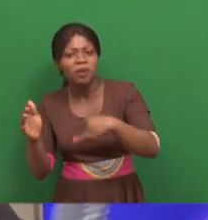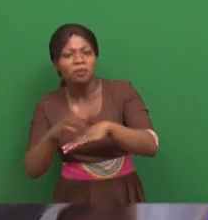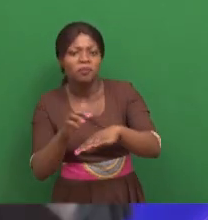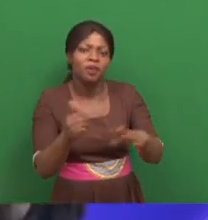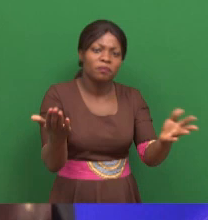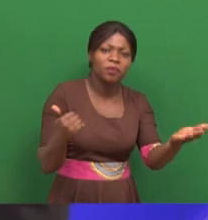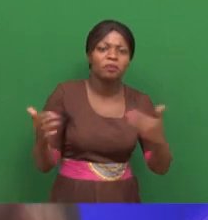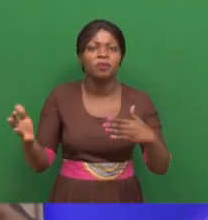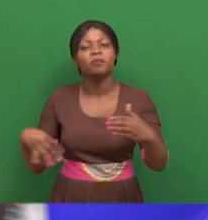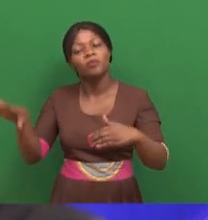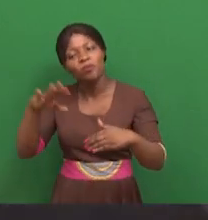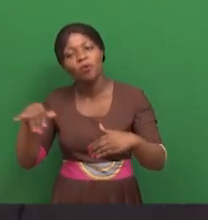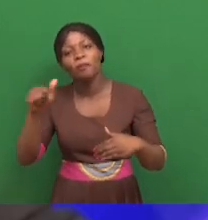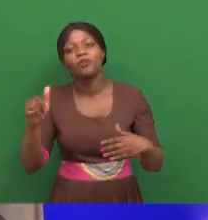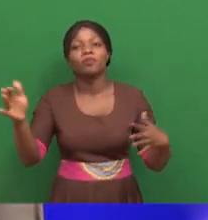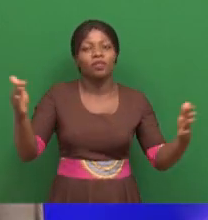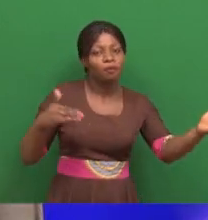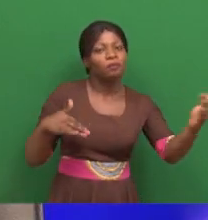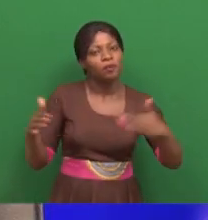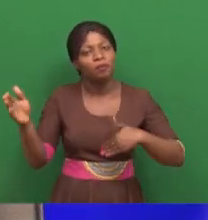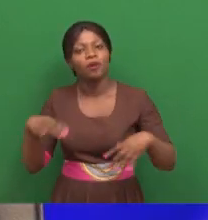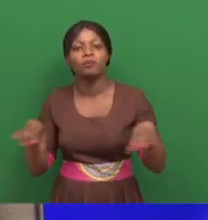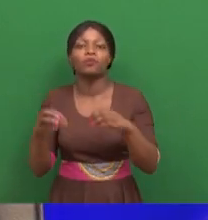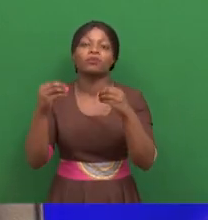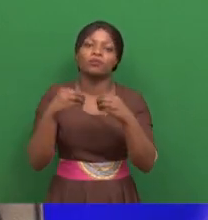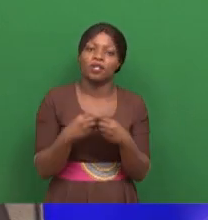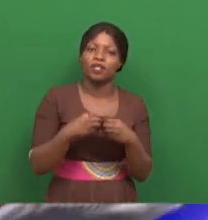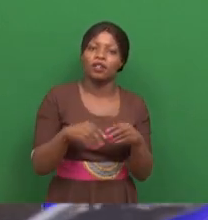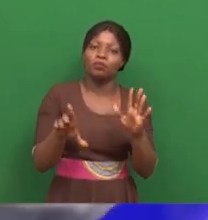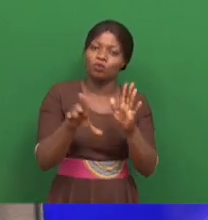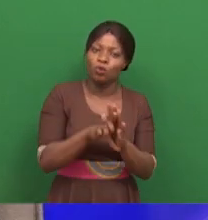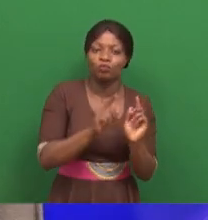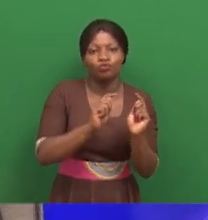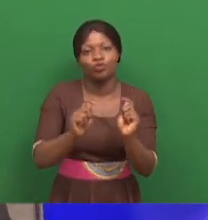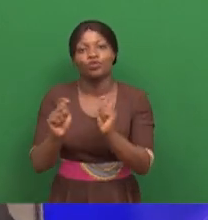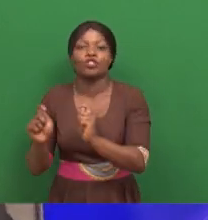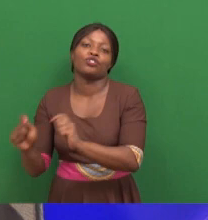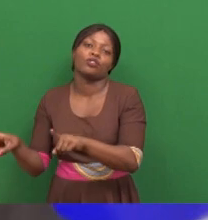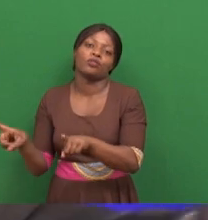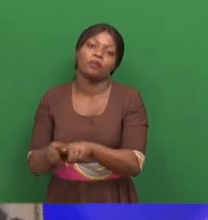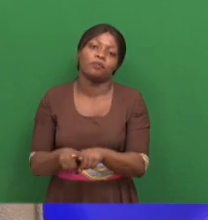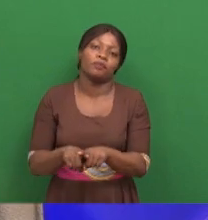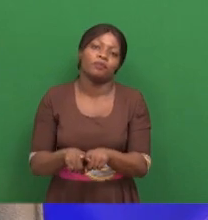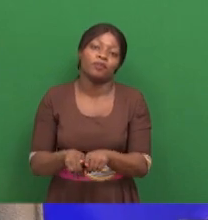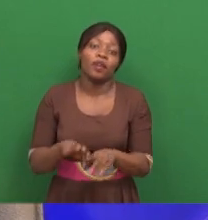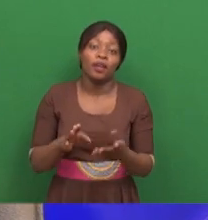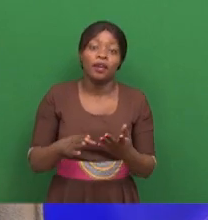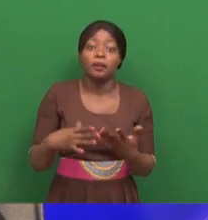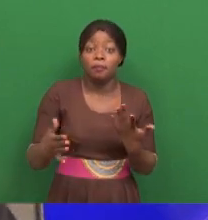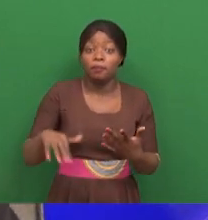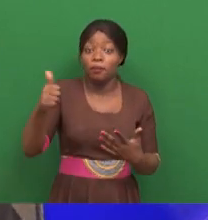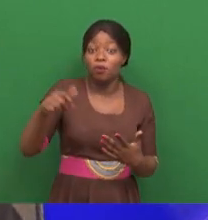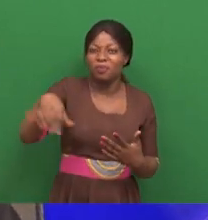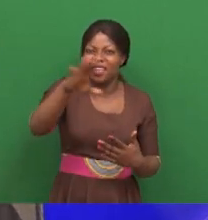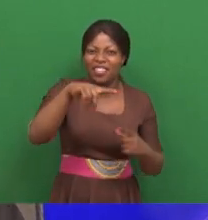munzwe nokuti zvatiri kukutaurirai ndizvo zviri pamutemo ndobva ndauya inini kuna amai vataura kuti makombi ese aya ane macertificate